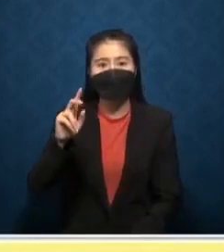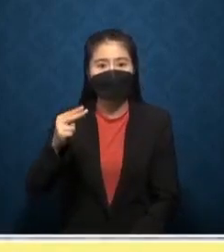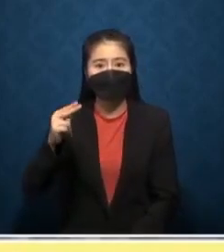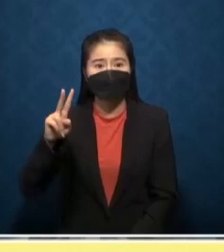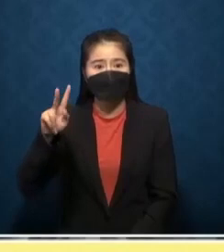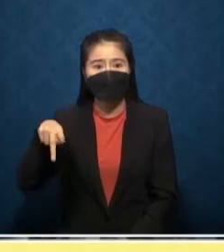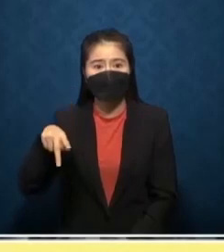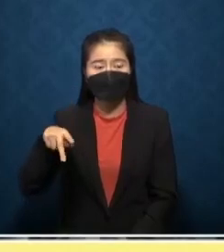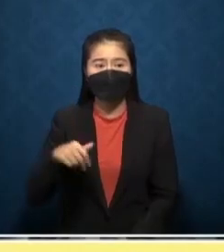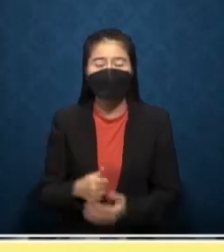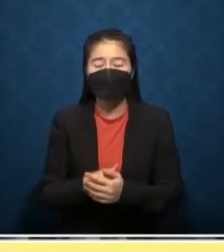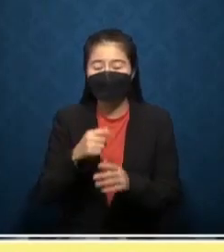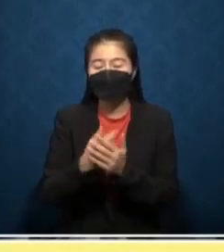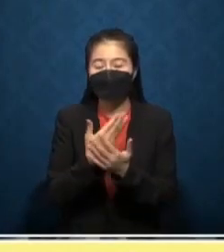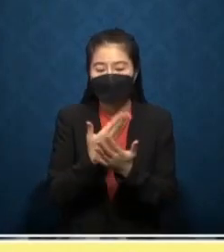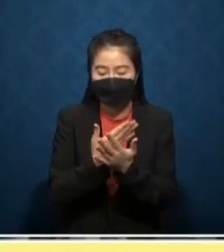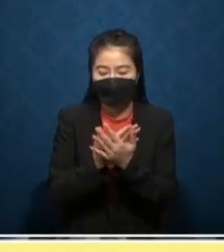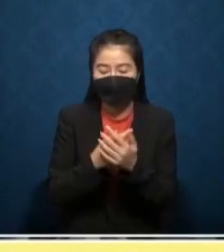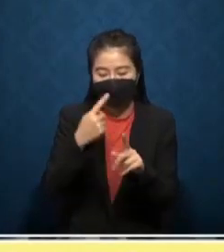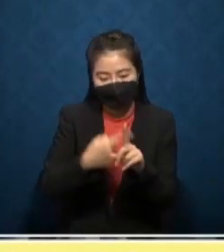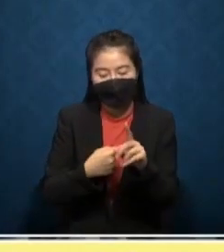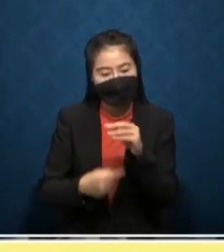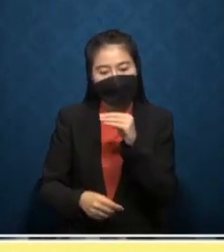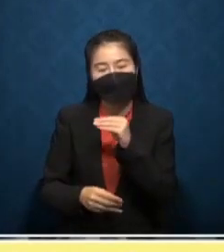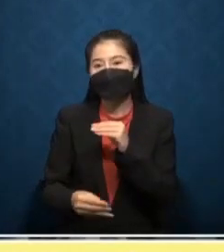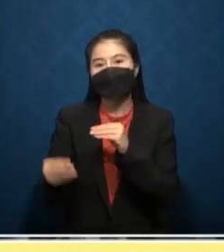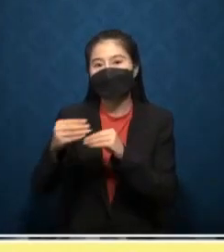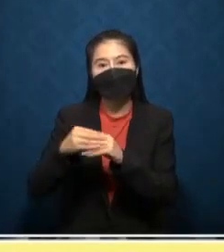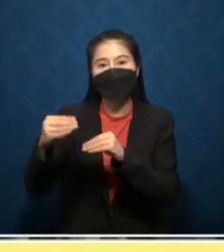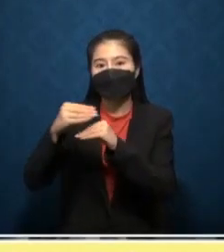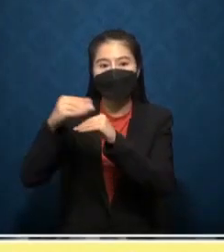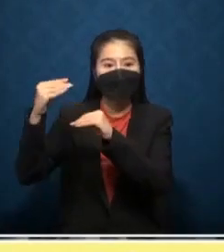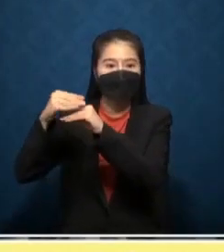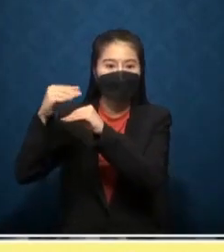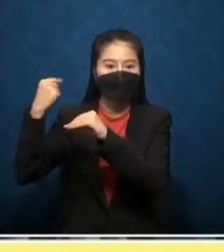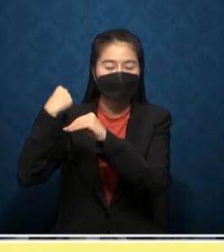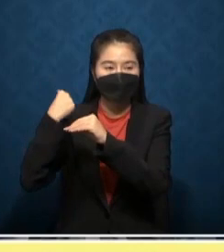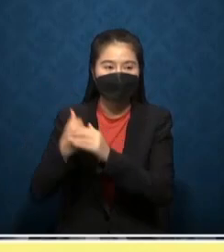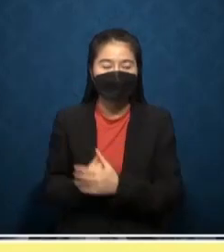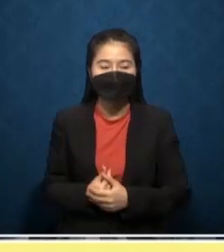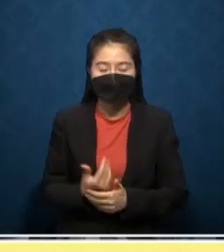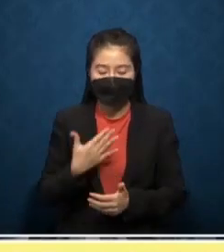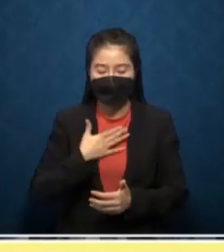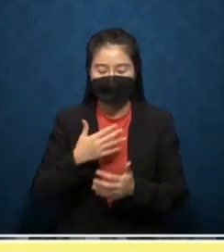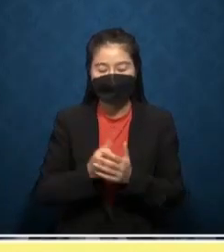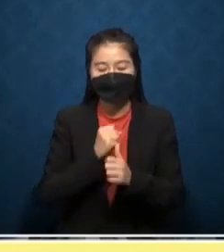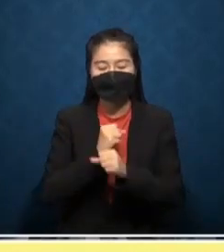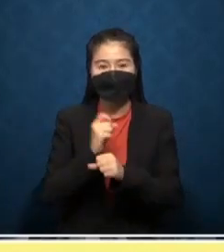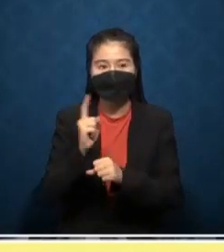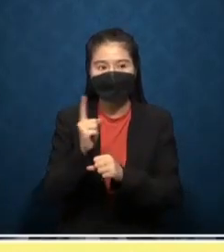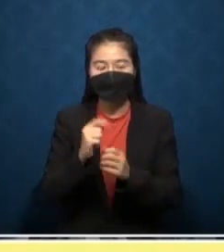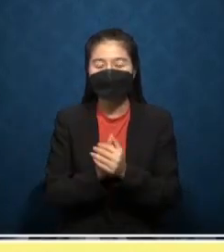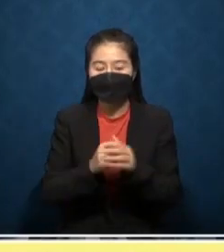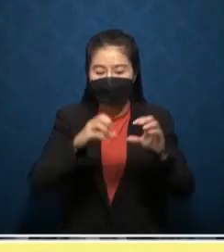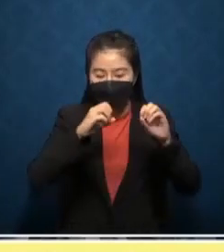ตอเดือน capturesในการที่ผมให้ผู้ต้ขา์ในเรarianจำเรียน religious